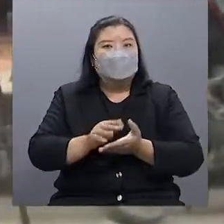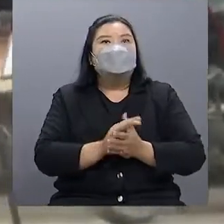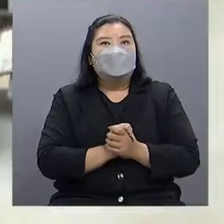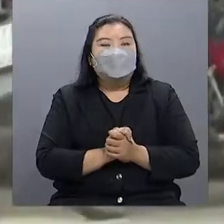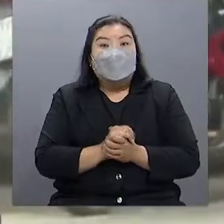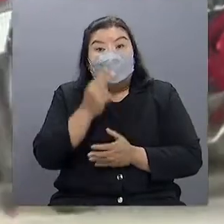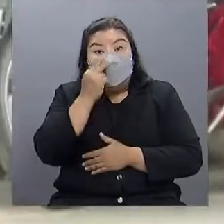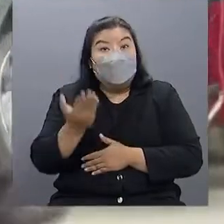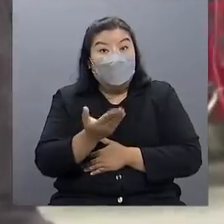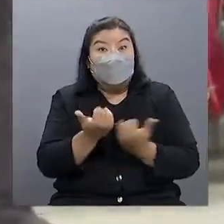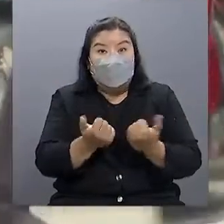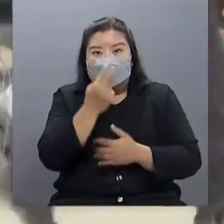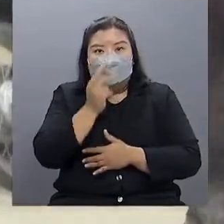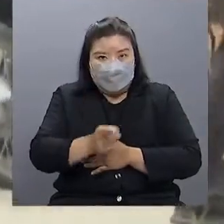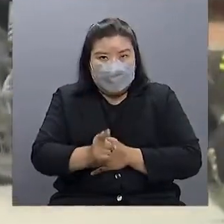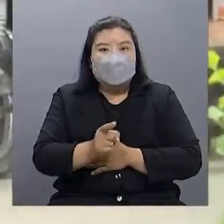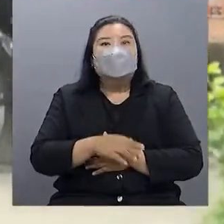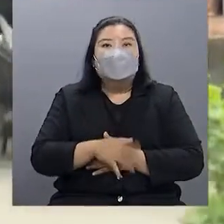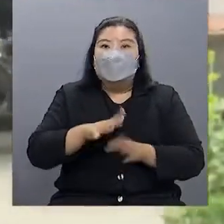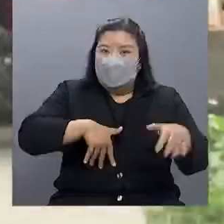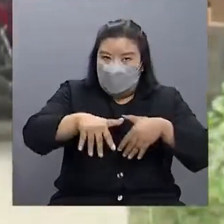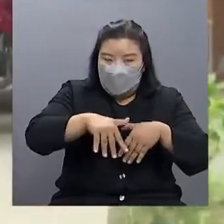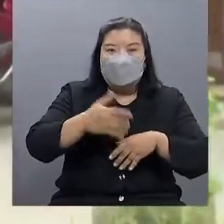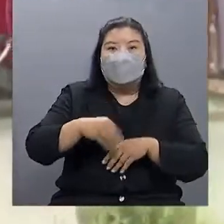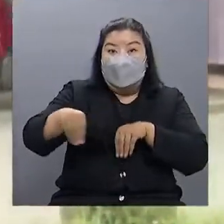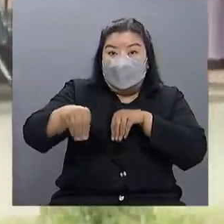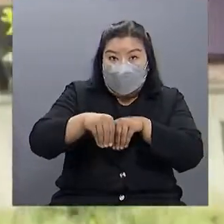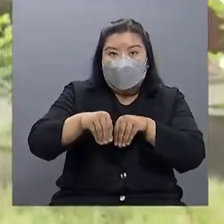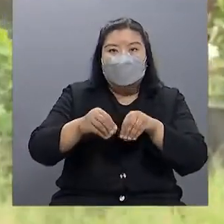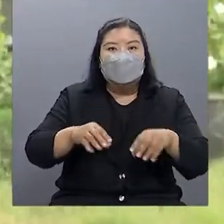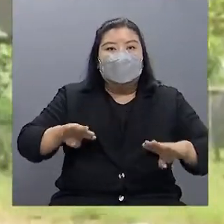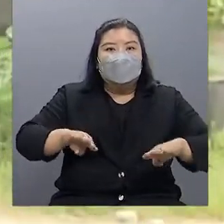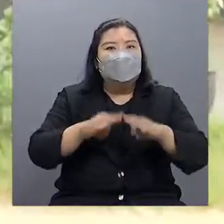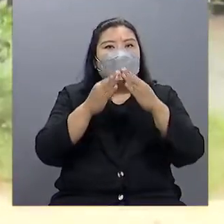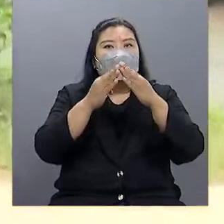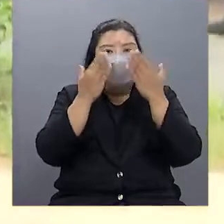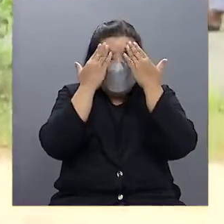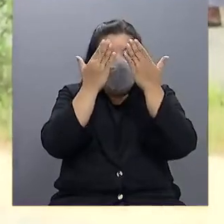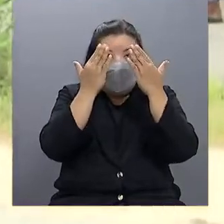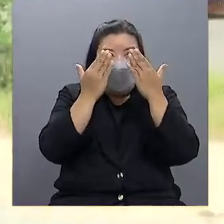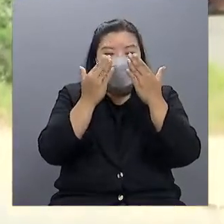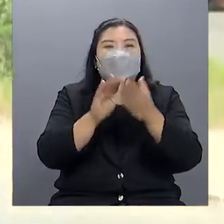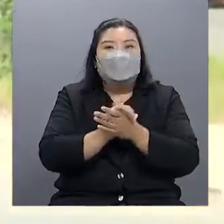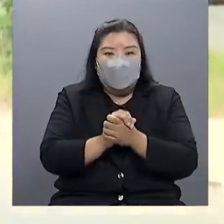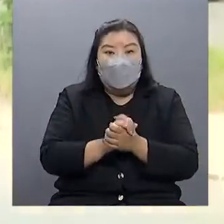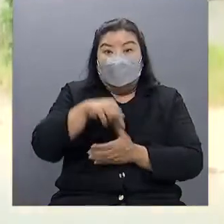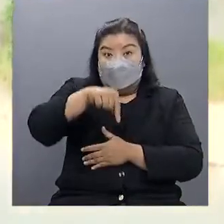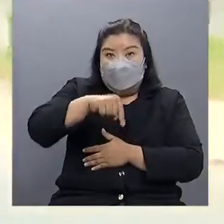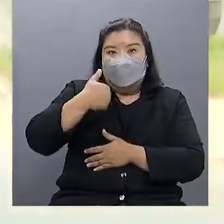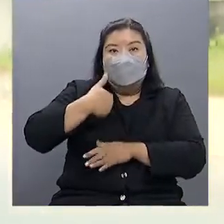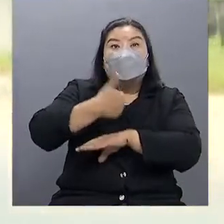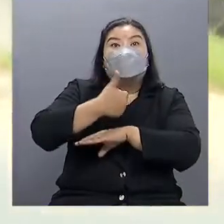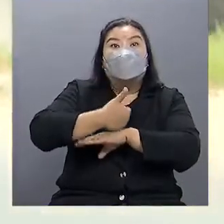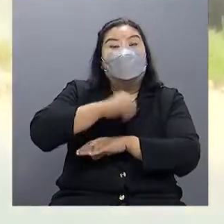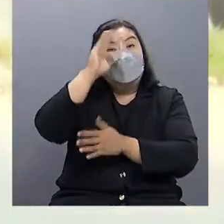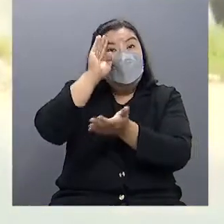ค่ะที่บริเวณชุมชนใกล้กับมัสยิดโคกเคสค่ะบริเวณนี้เองทางผู้บัญชาการหน่วยเฉพาะกิจสงขลาก็อยู่ระ